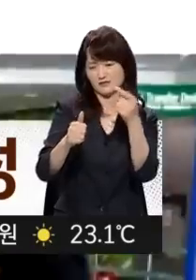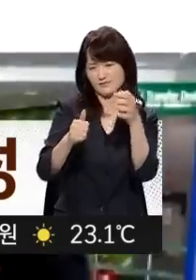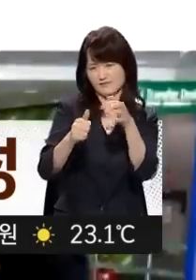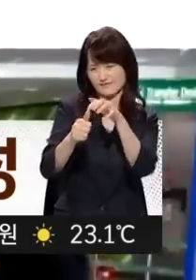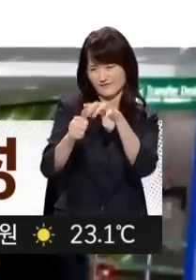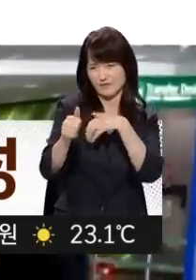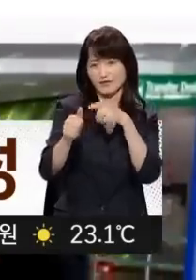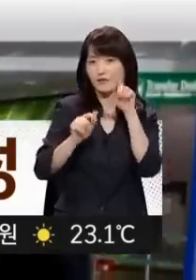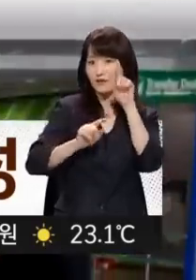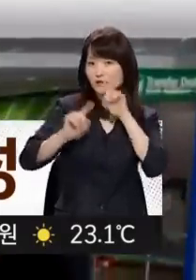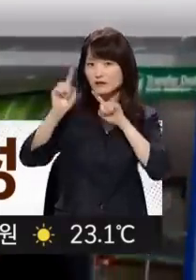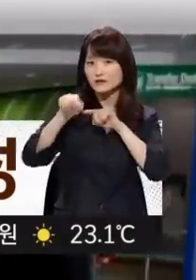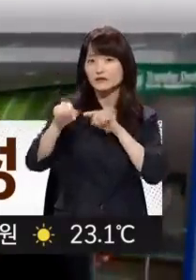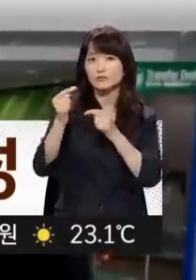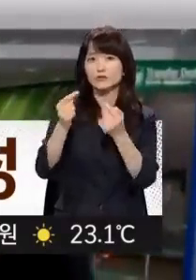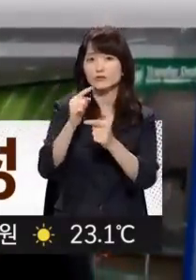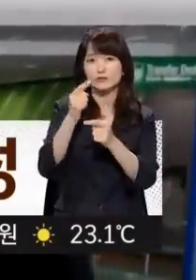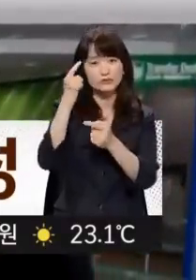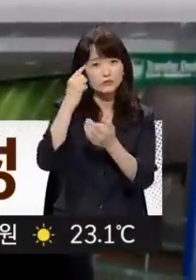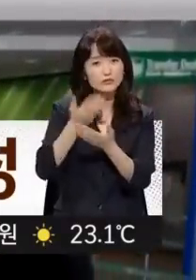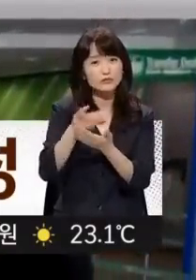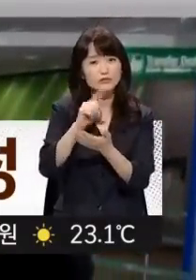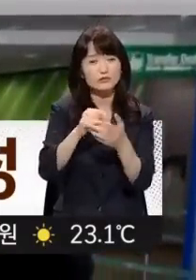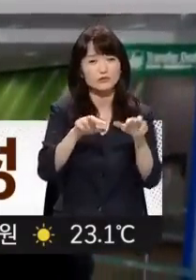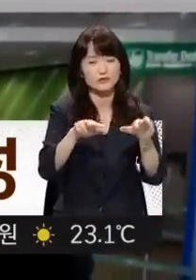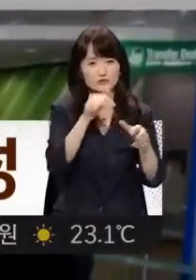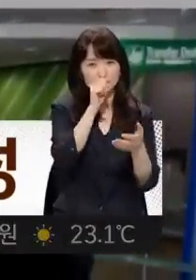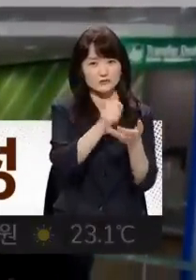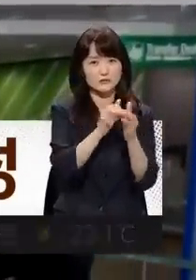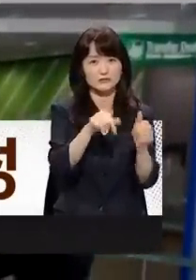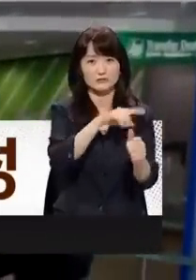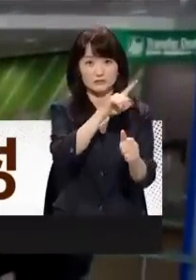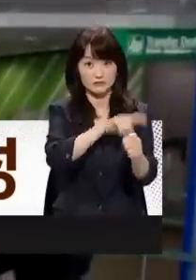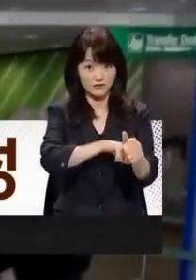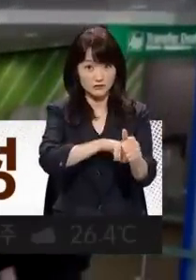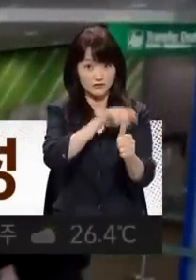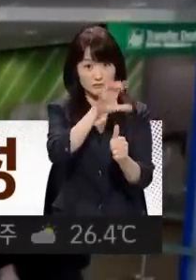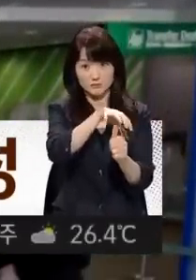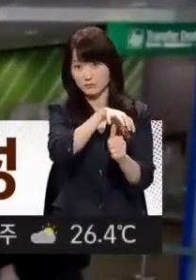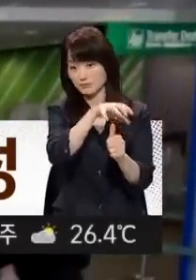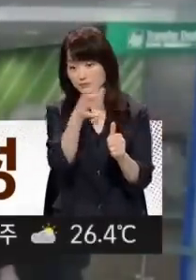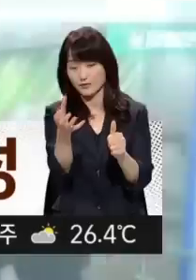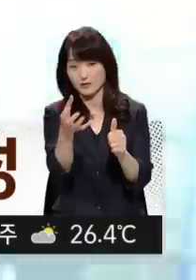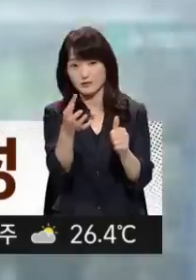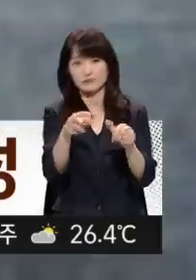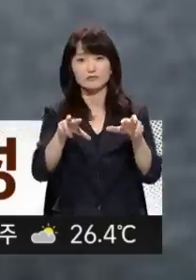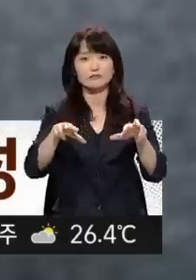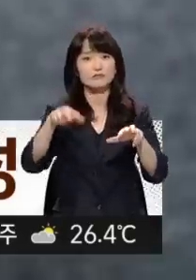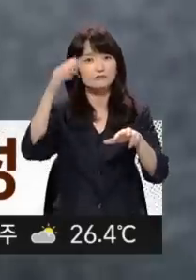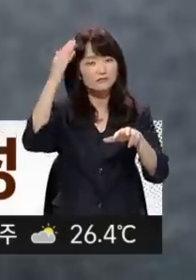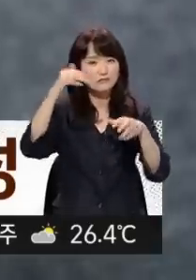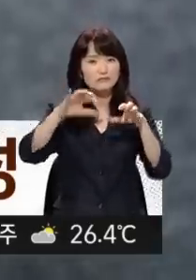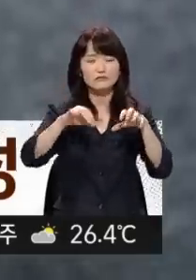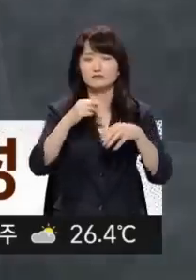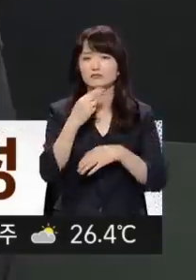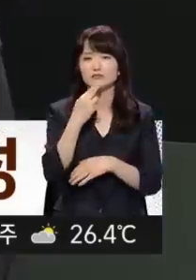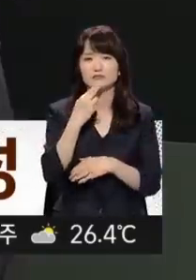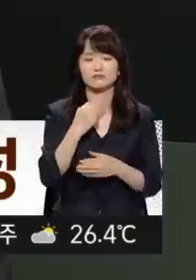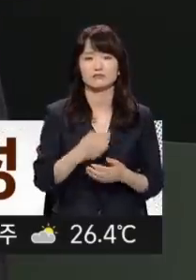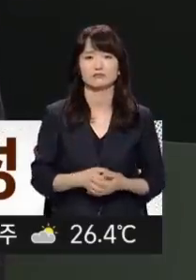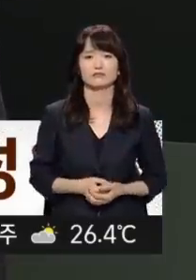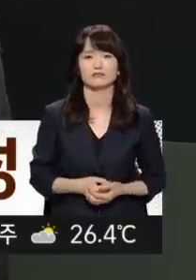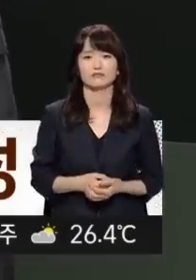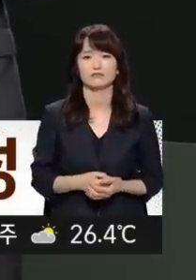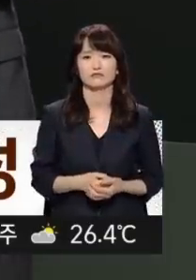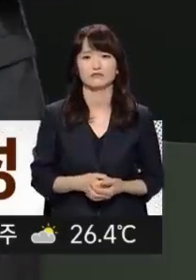하지만이 상처보다 더 충격적인 거 현행범 체포가 됐지만 석방이 바로 됐고 지금은 그 사람 한국에 없다는 거